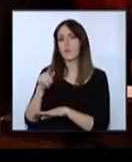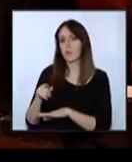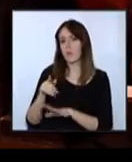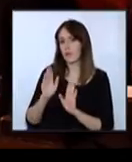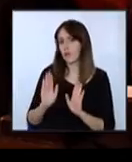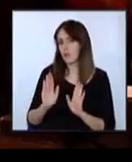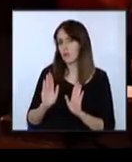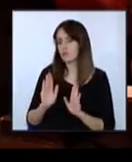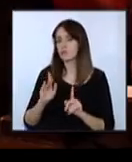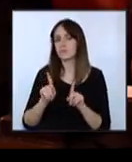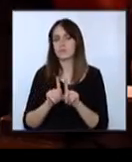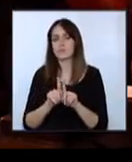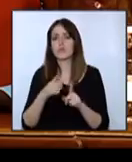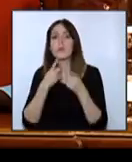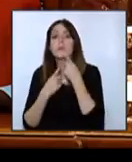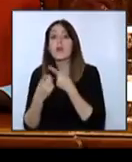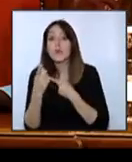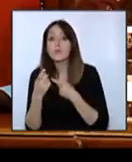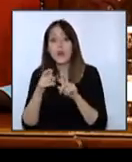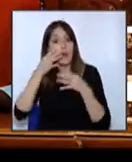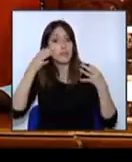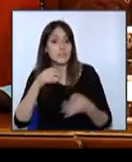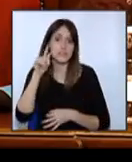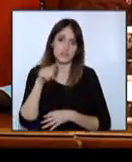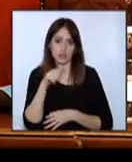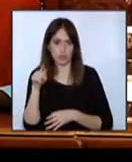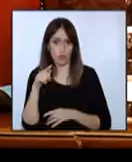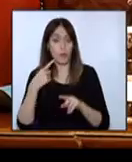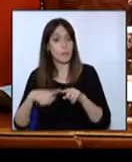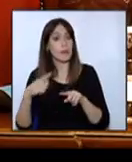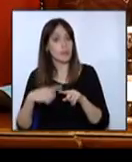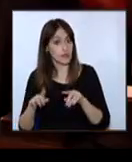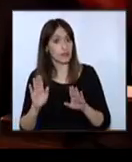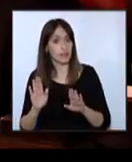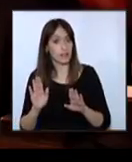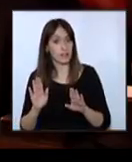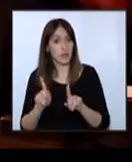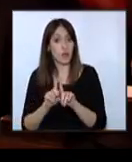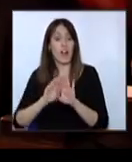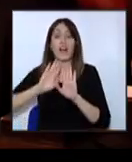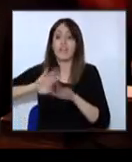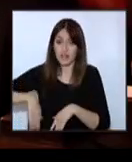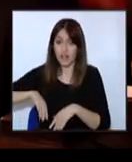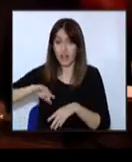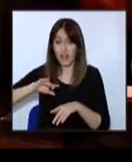poder. Solament la pregunta és dir si realment és cert o no, perquè les coses, tard o d'hora, acaben sortint.